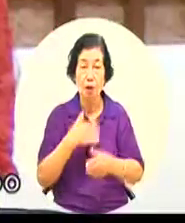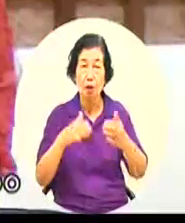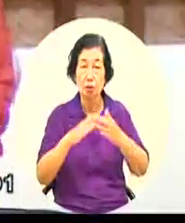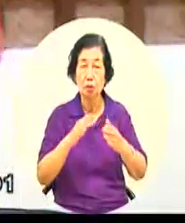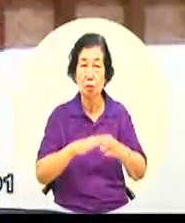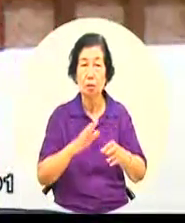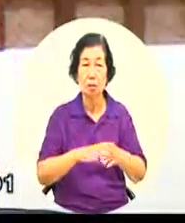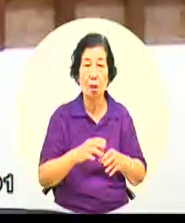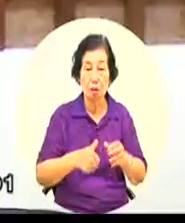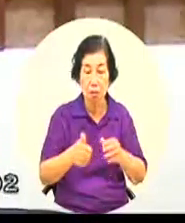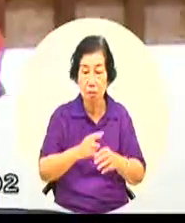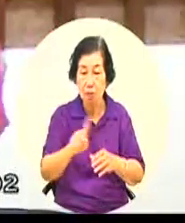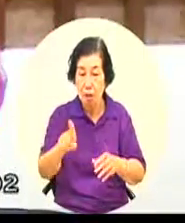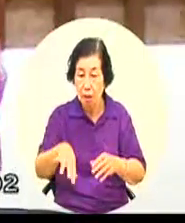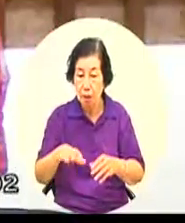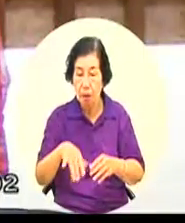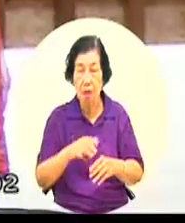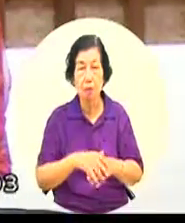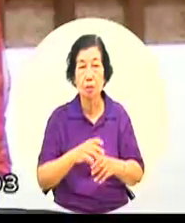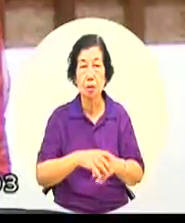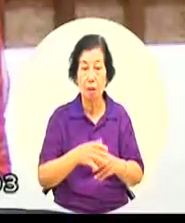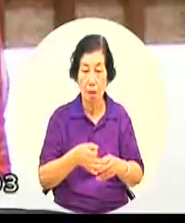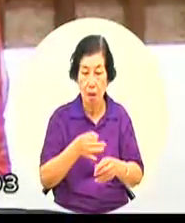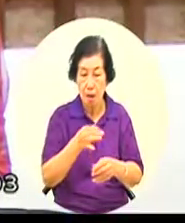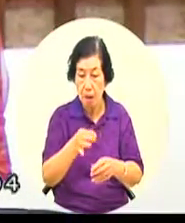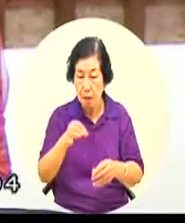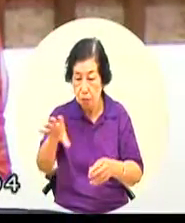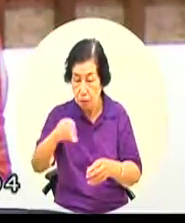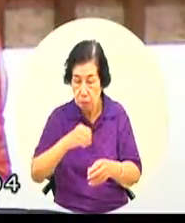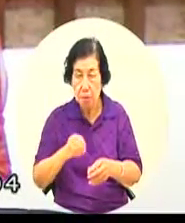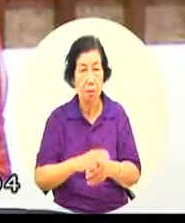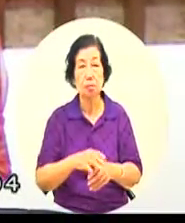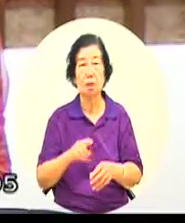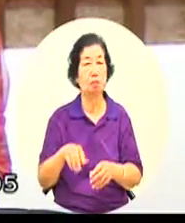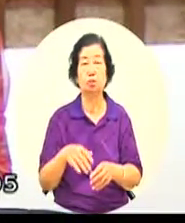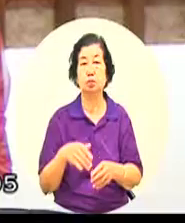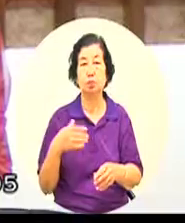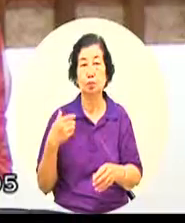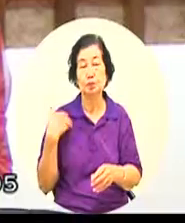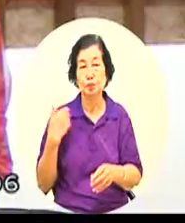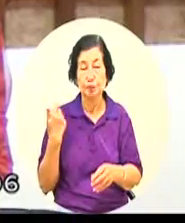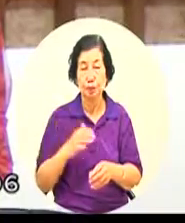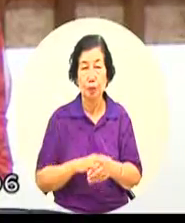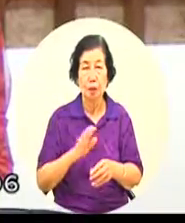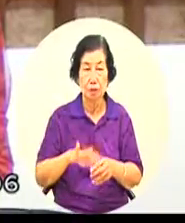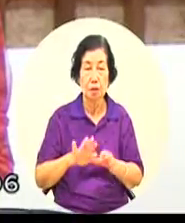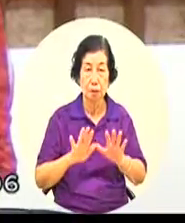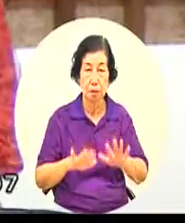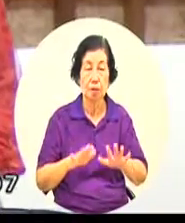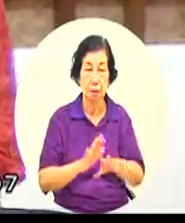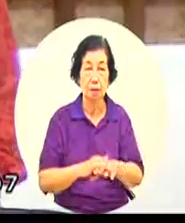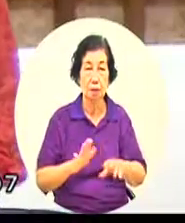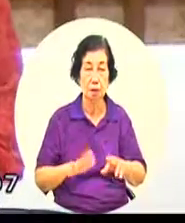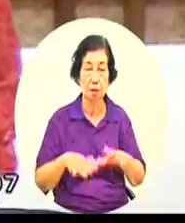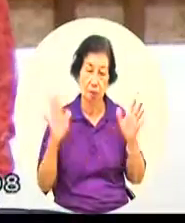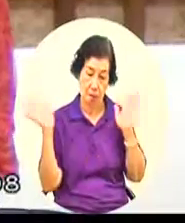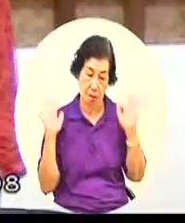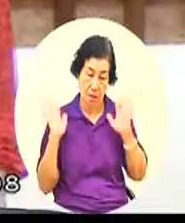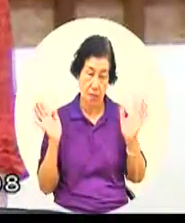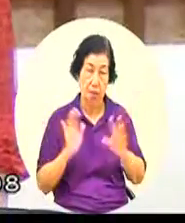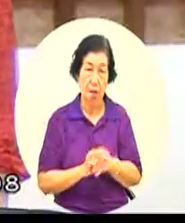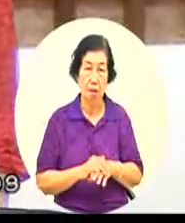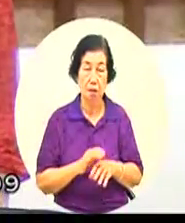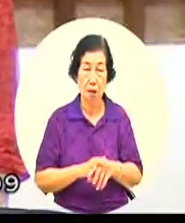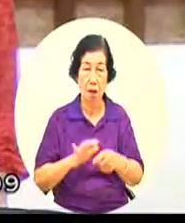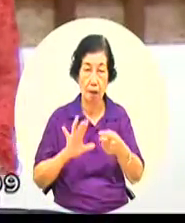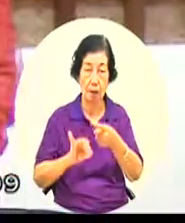客，可是 10% 的小孩他们竟然知道、欸、竟然知道哪里可以买得到，而且有 23% 的小